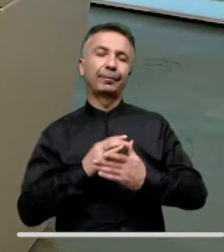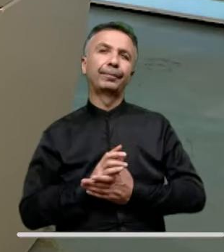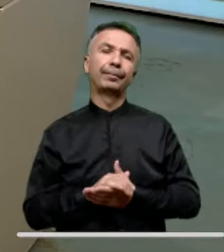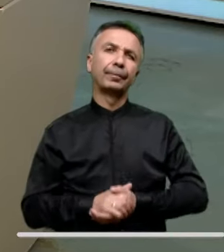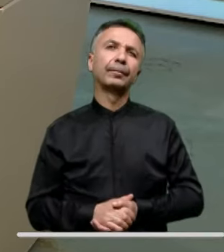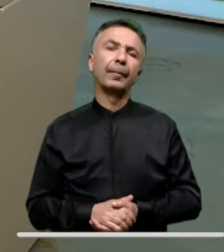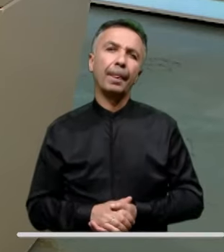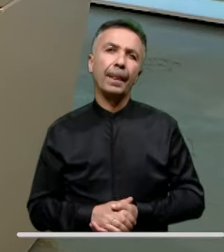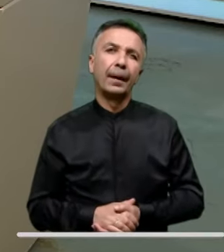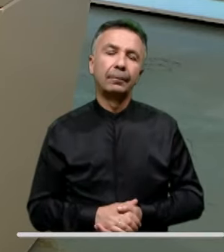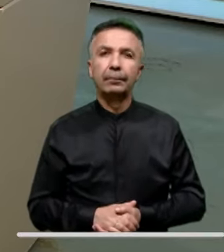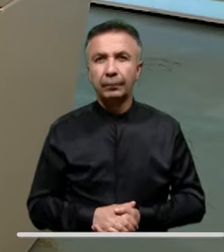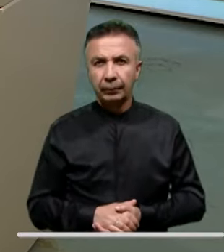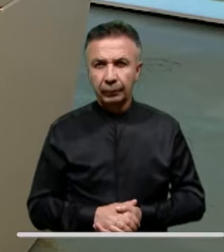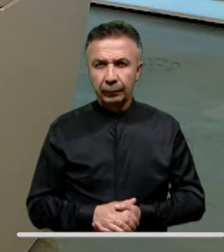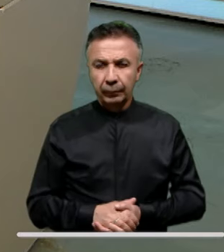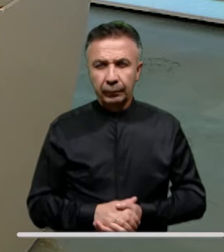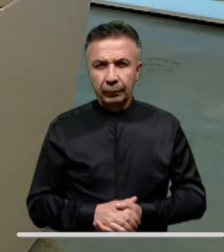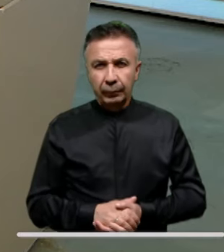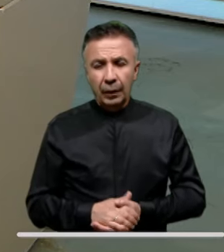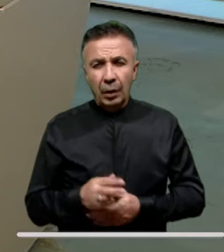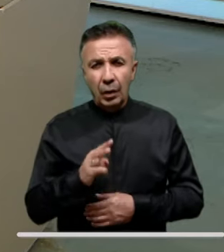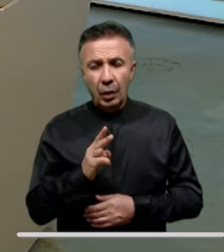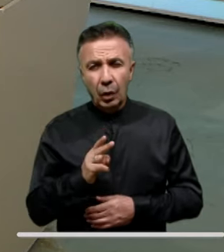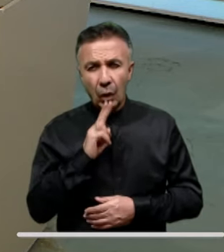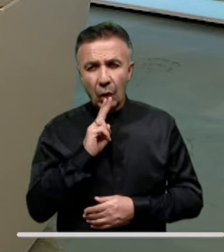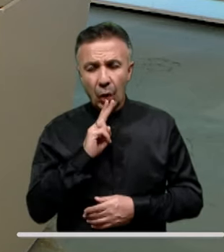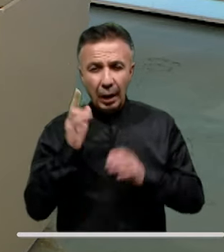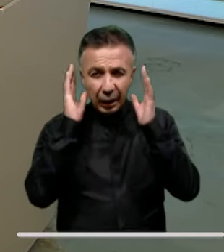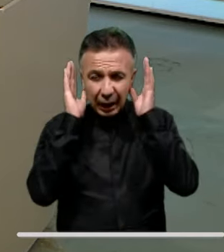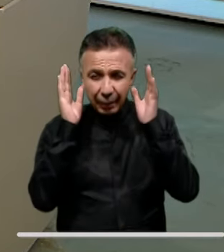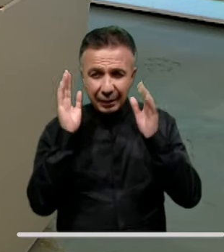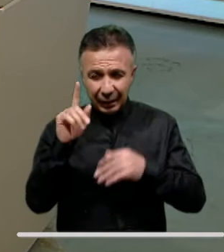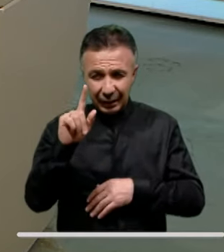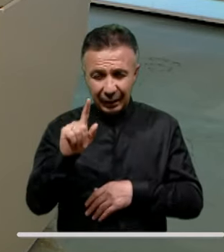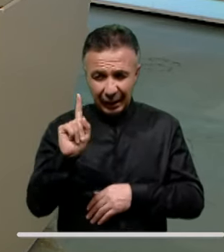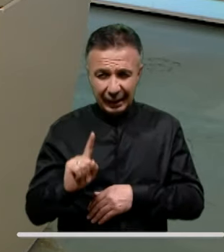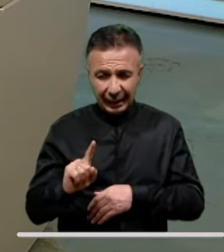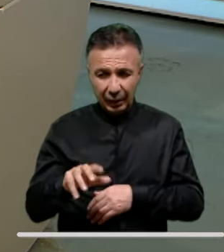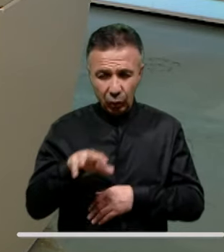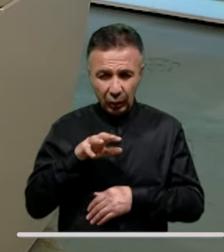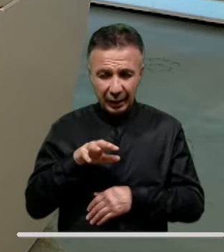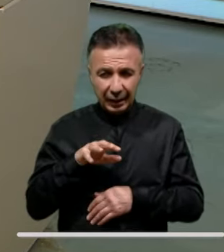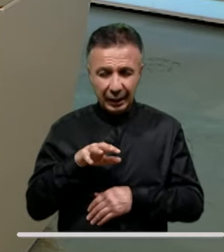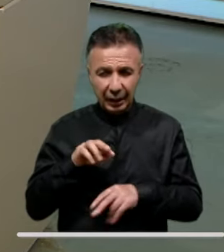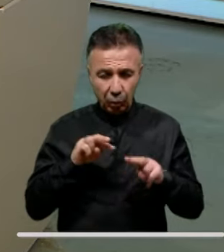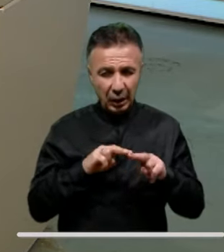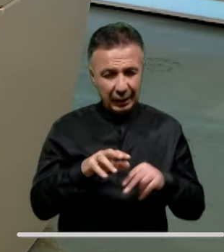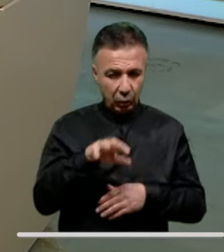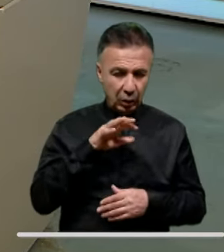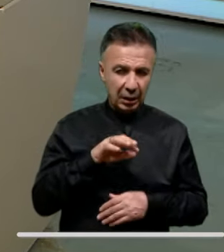aleykümselam, hayırlı akşamlar. Öğle namazının ilk sünneti müekked sünnet. Birinci